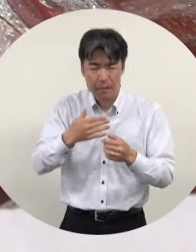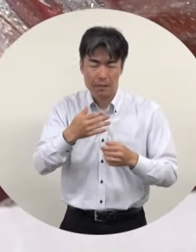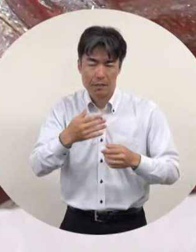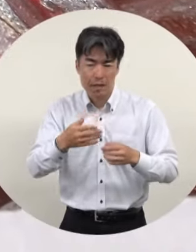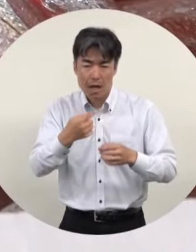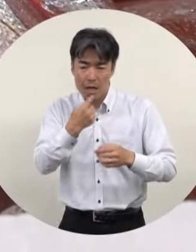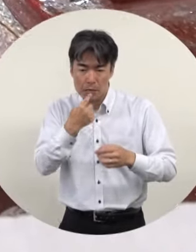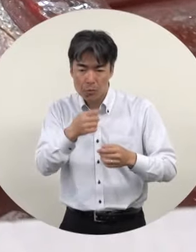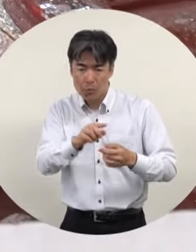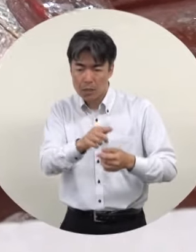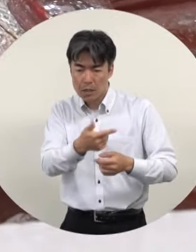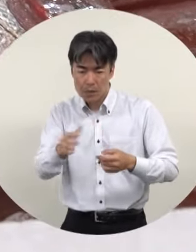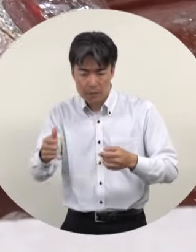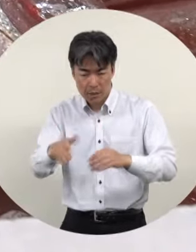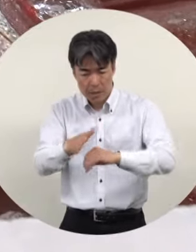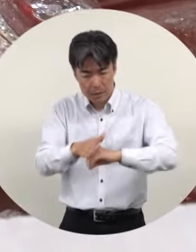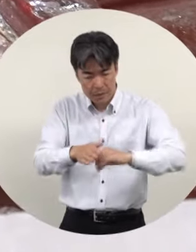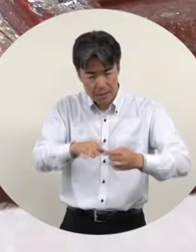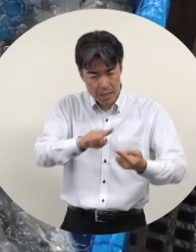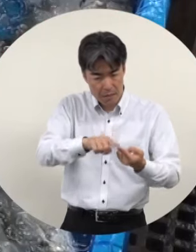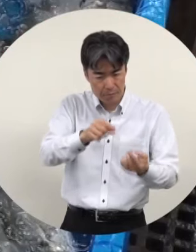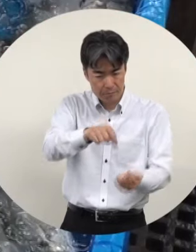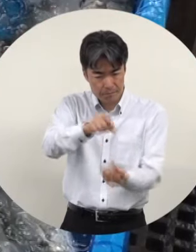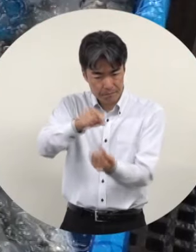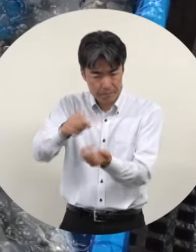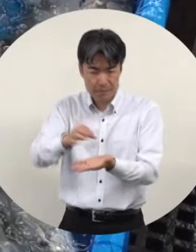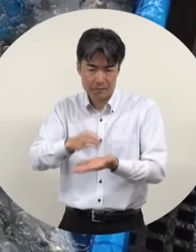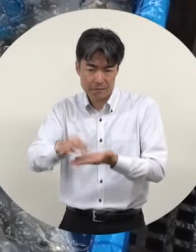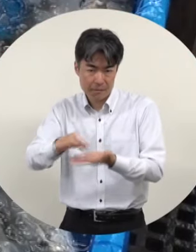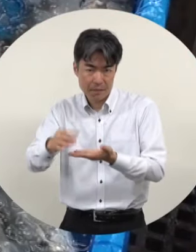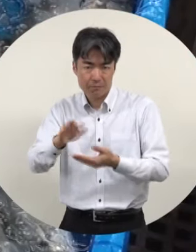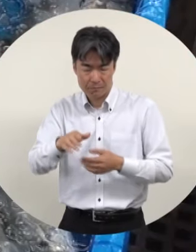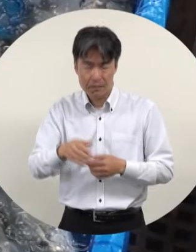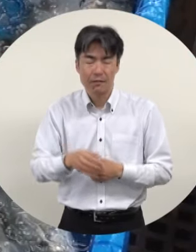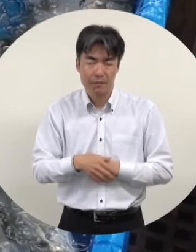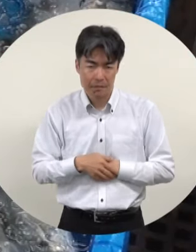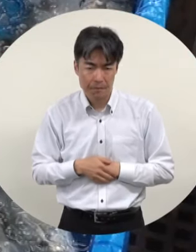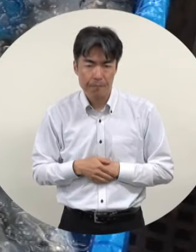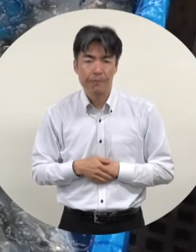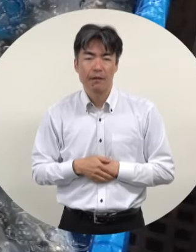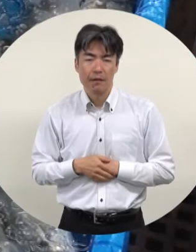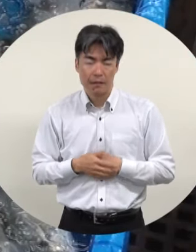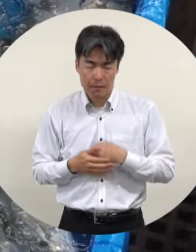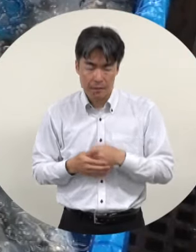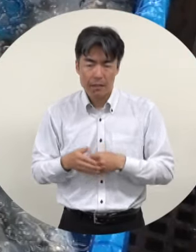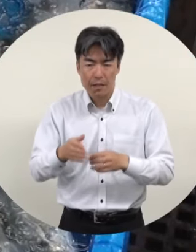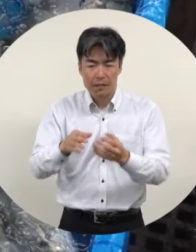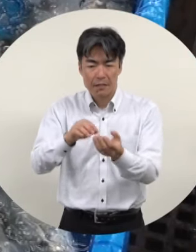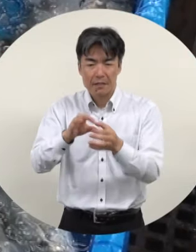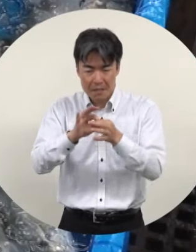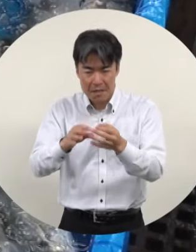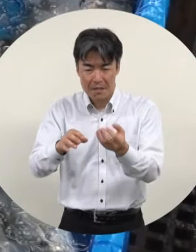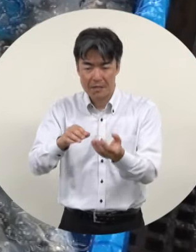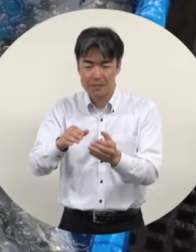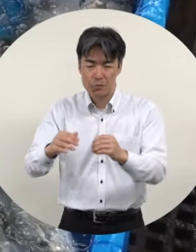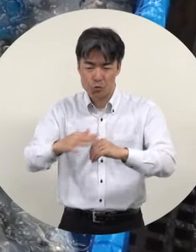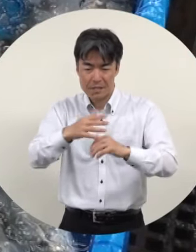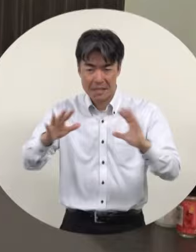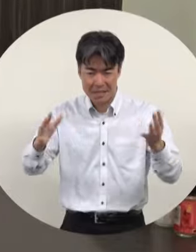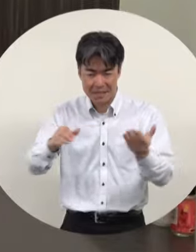部位とか選んでいますので。 おかげで海のない埼玉県でも美味しいお魚がいただけるということなんですね。 そう